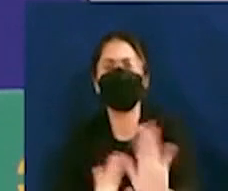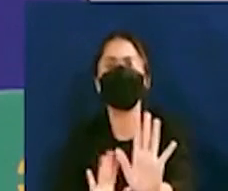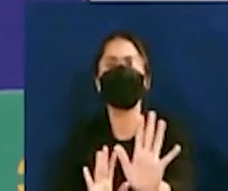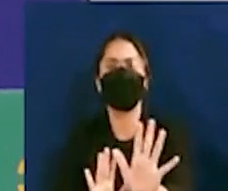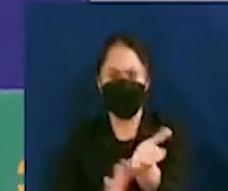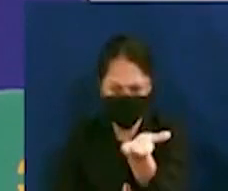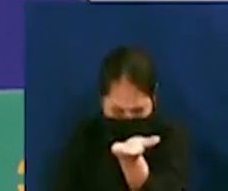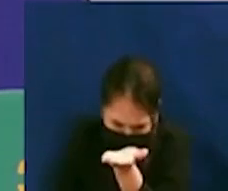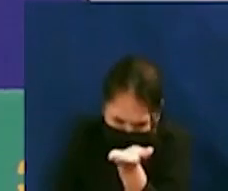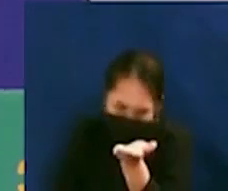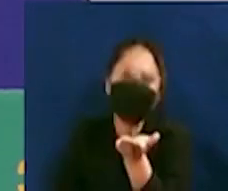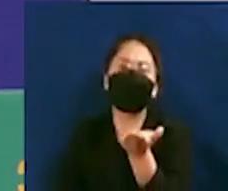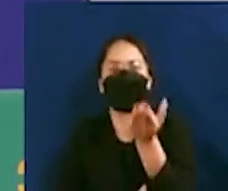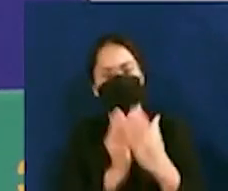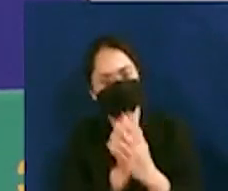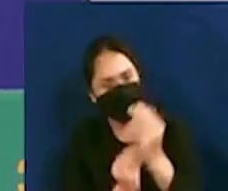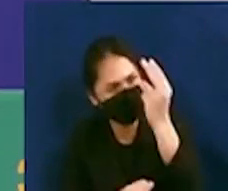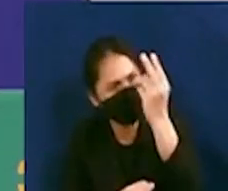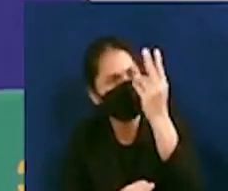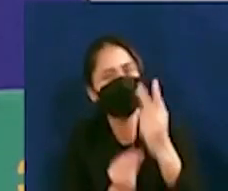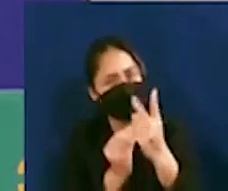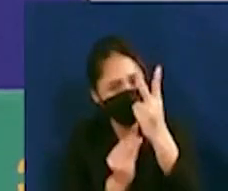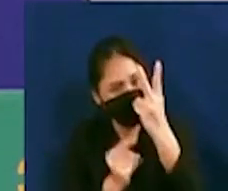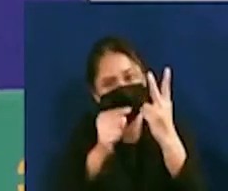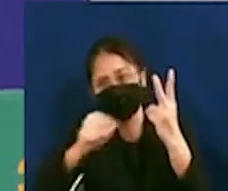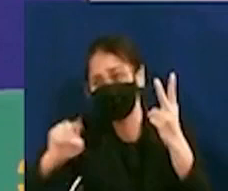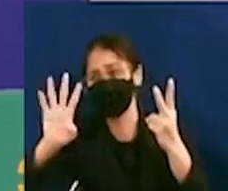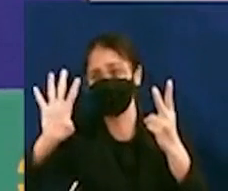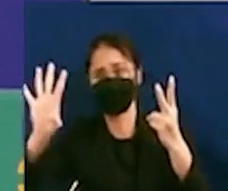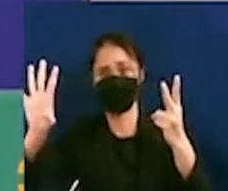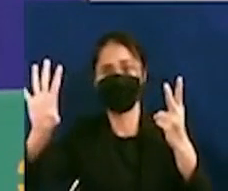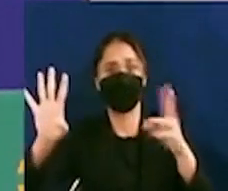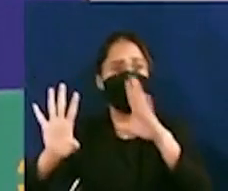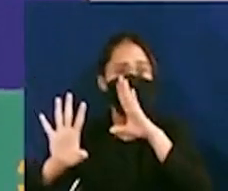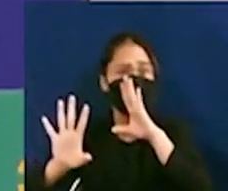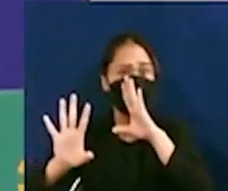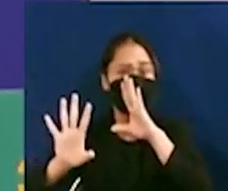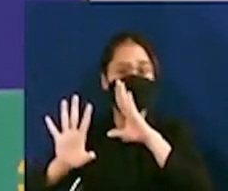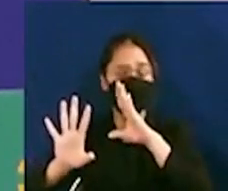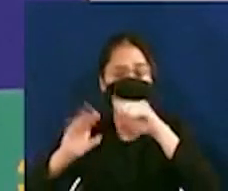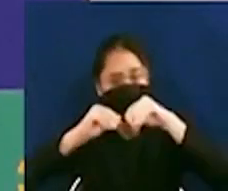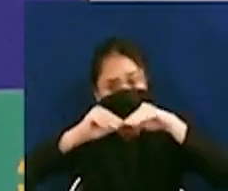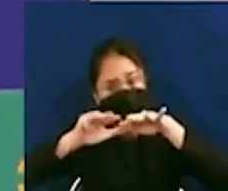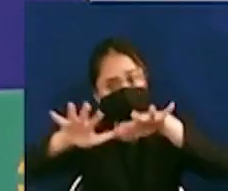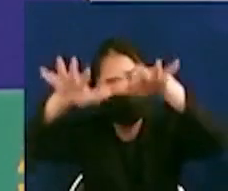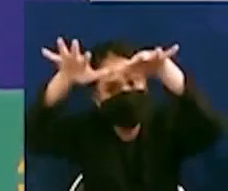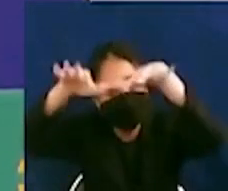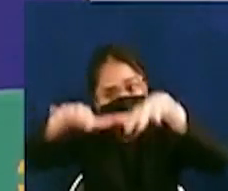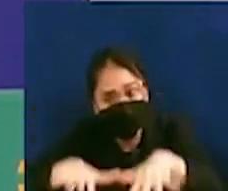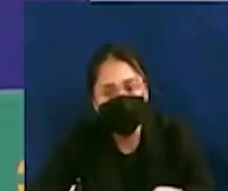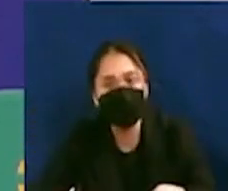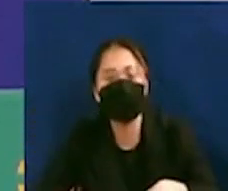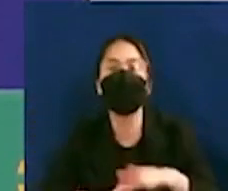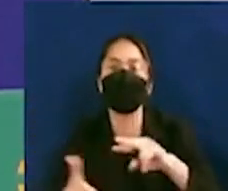ณาเพราะว่า 2-4 อาทิตย์นี้ถ้าเรากดเคิร์ฟการระบาดได้ดีๆเตียงในโรงพยาบาลจะกลับ